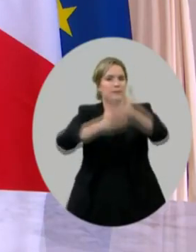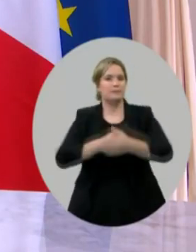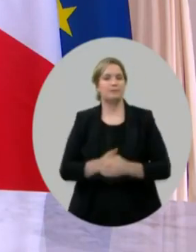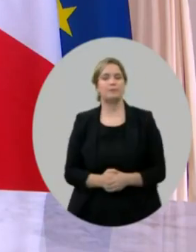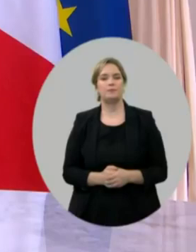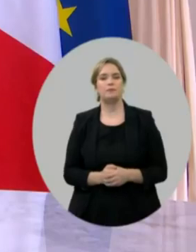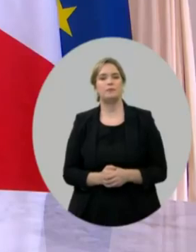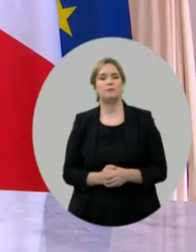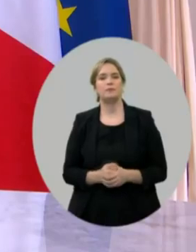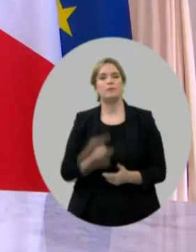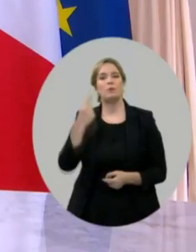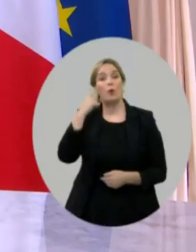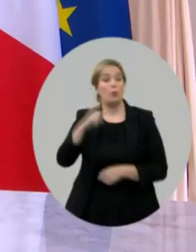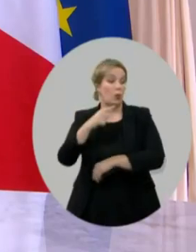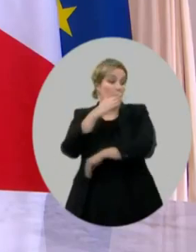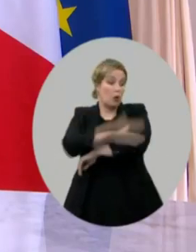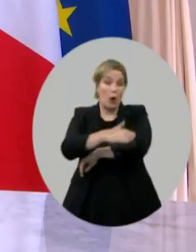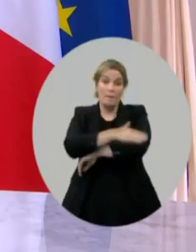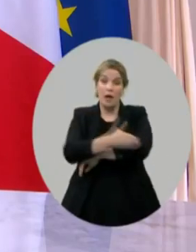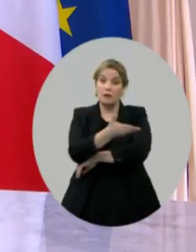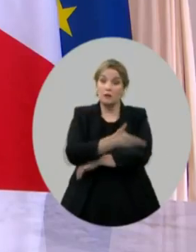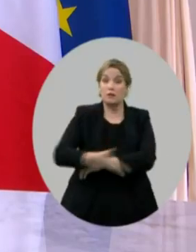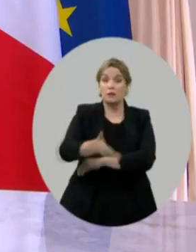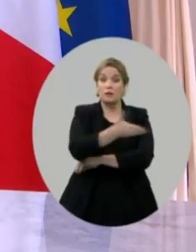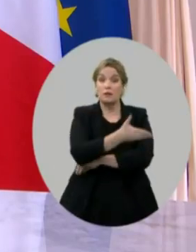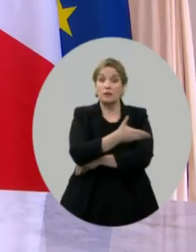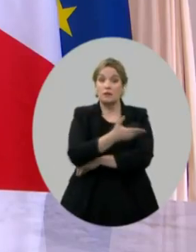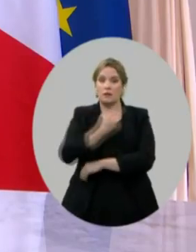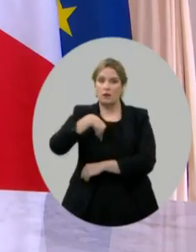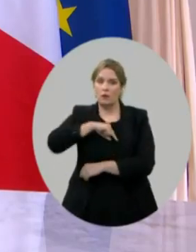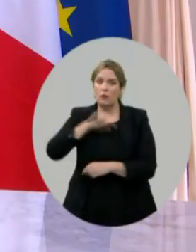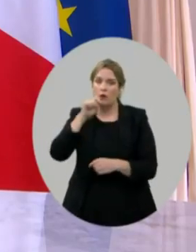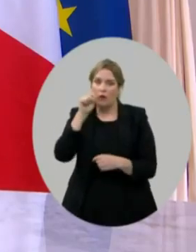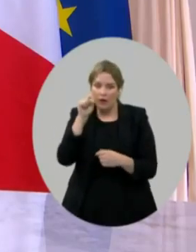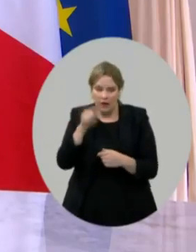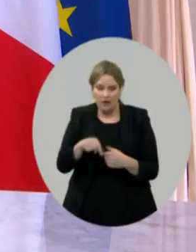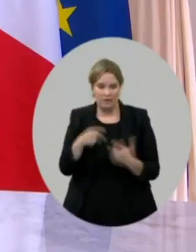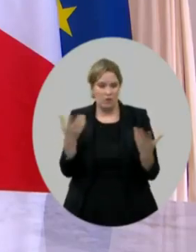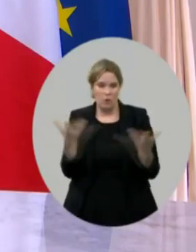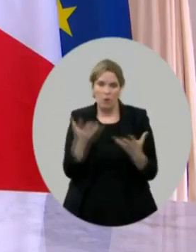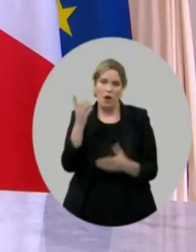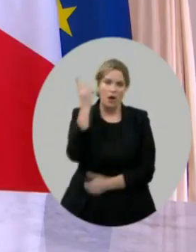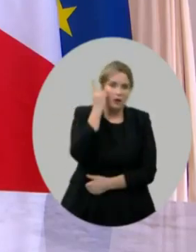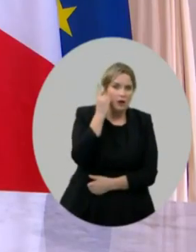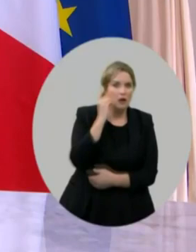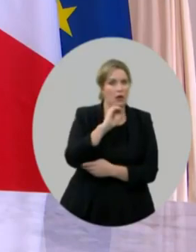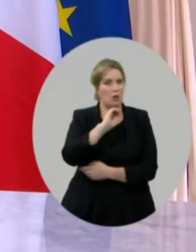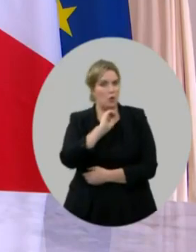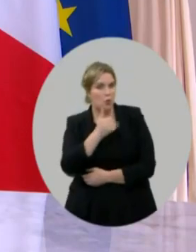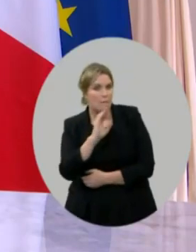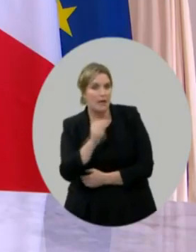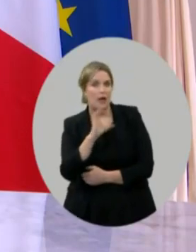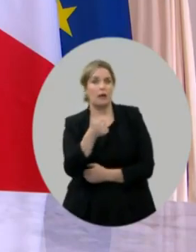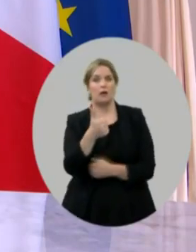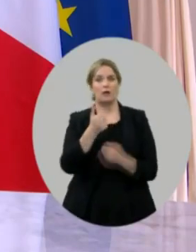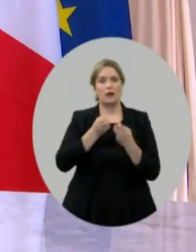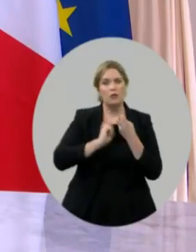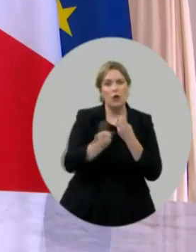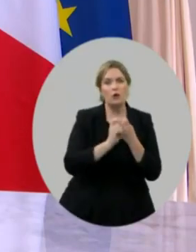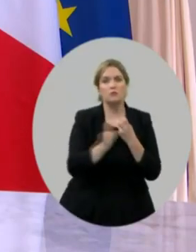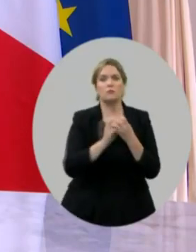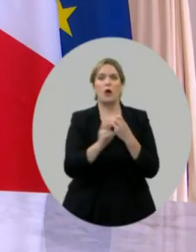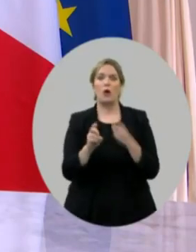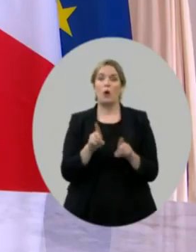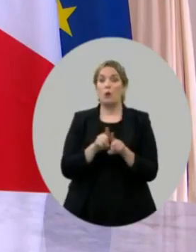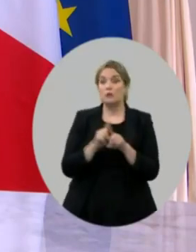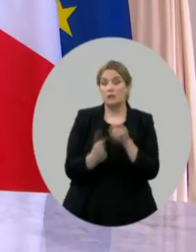Pour nos territoires ruraux, où nous devons construire l'accès à la téléphonie mobile et au numérique, au